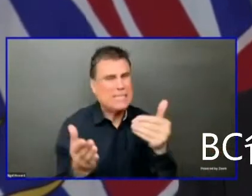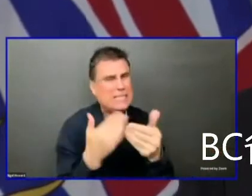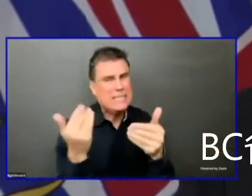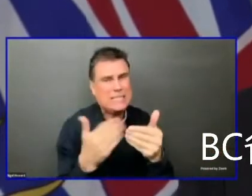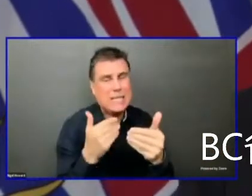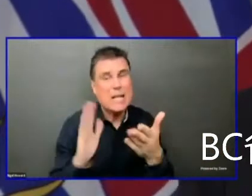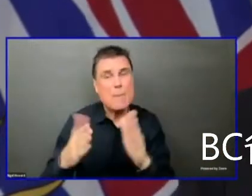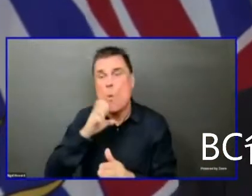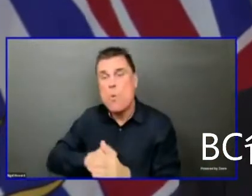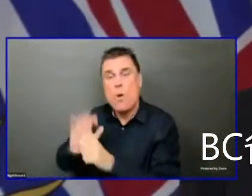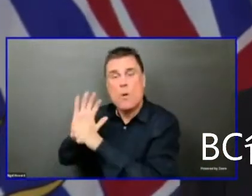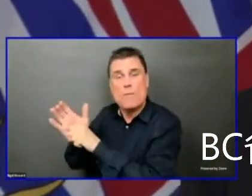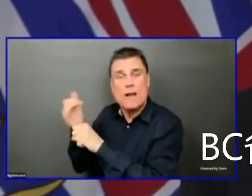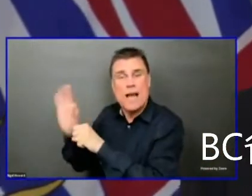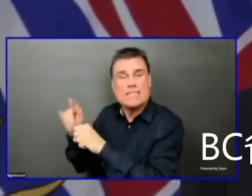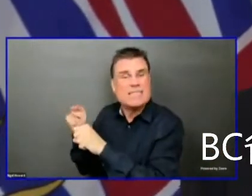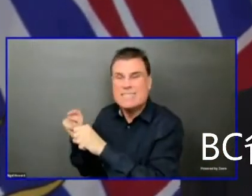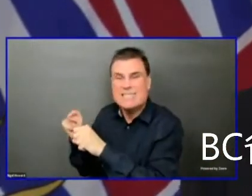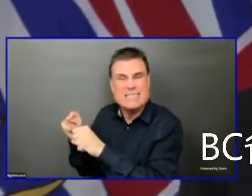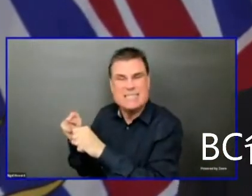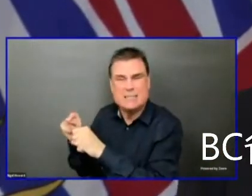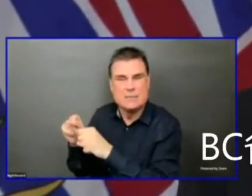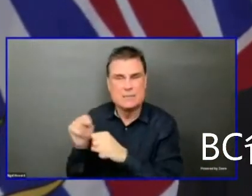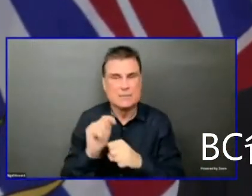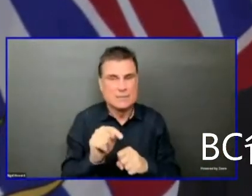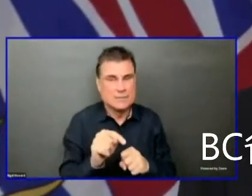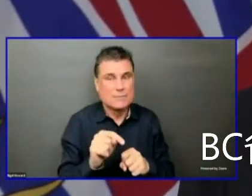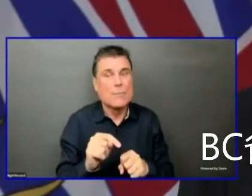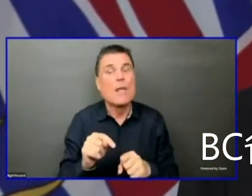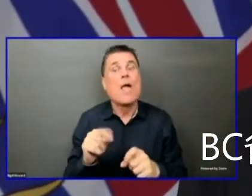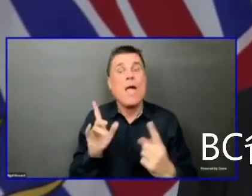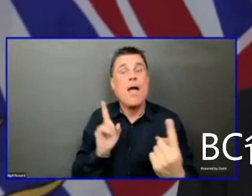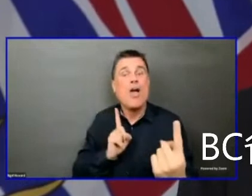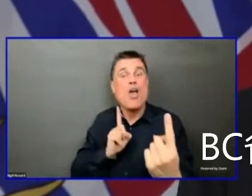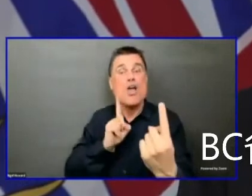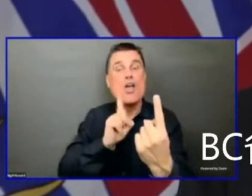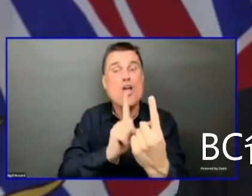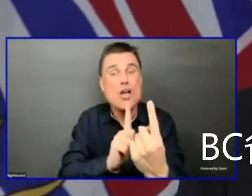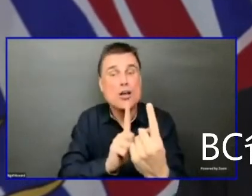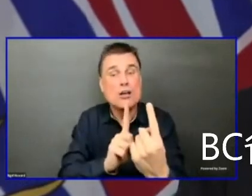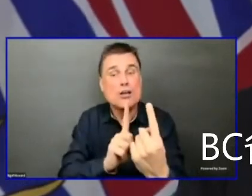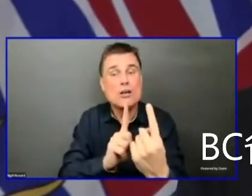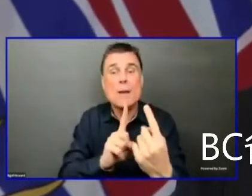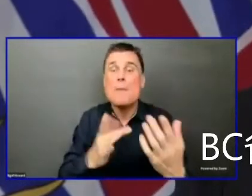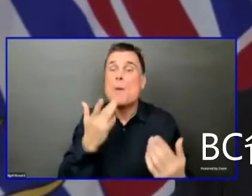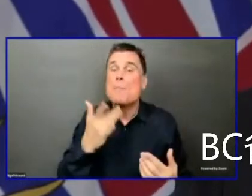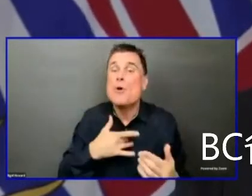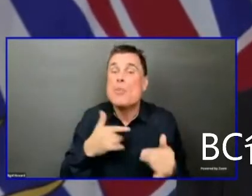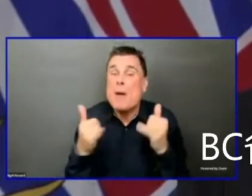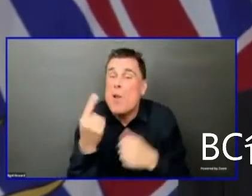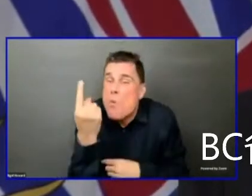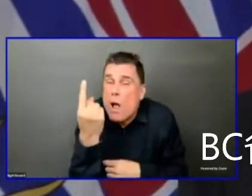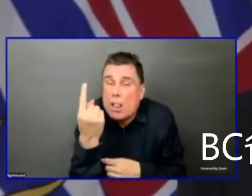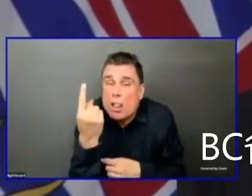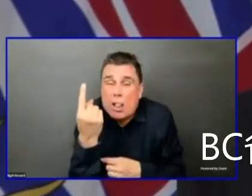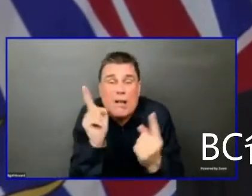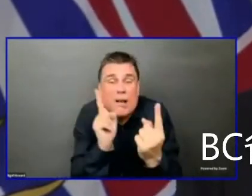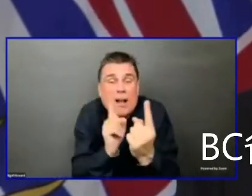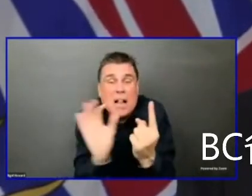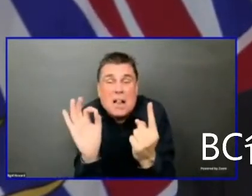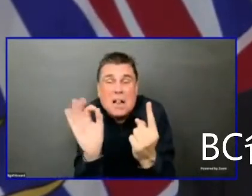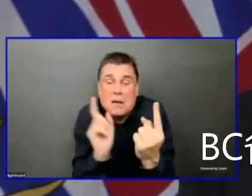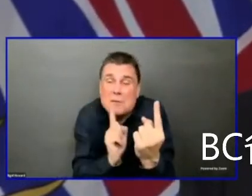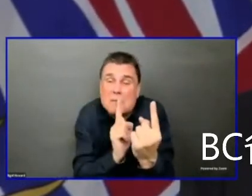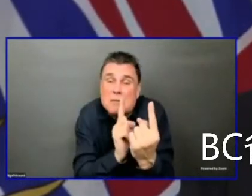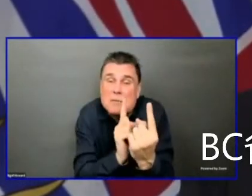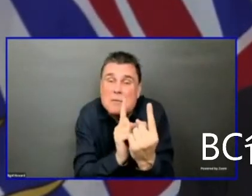是 communities. 聚聚也好 And 能 communities 够在 around 室外就是在 BC 室 have 外 seen this in this last few 那我们 months. 在过去几个月里边已 Places 经 where 看 we 到 have 了 not 这个 seen 糟糕的